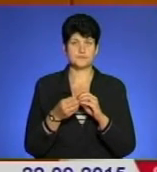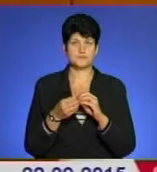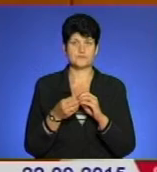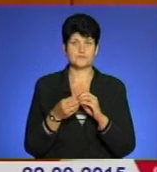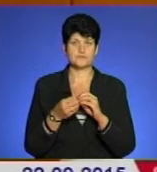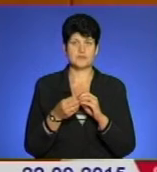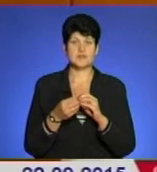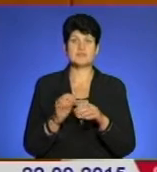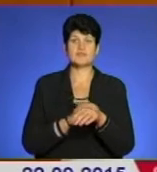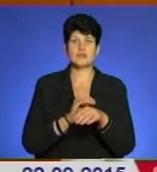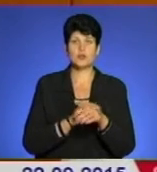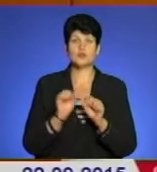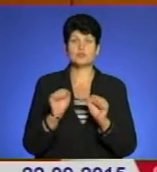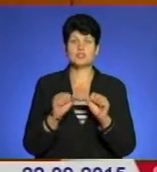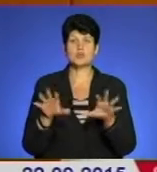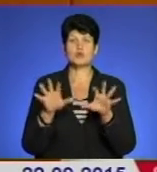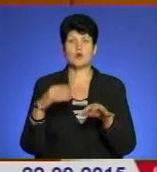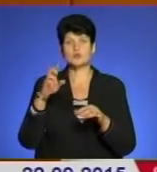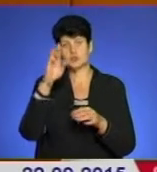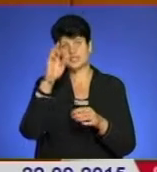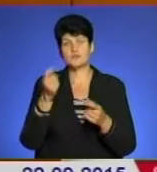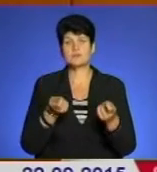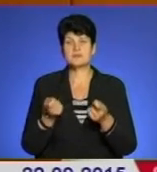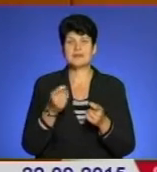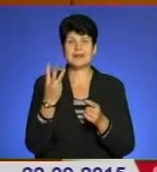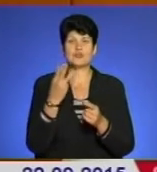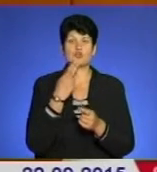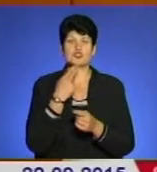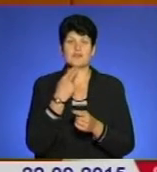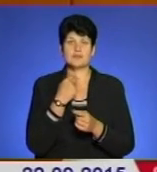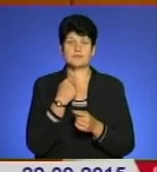схвалення розпорядження голови обласної державної адміністрації від 3 червня.